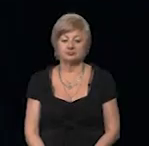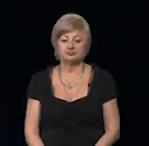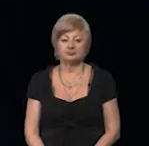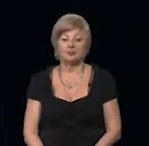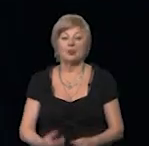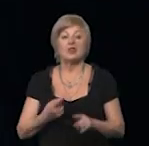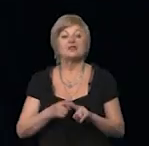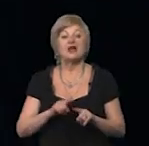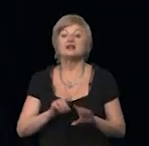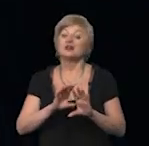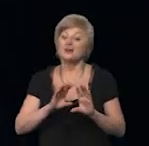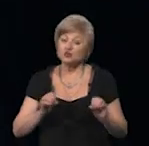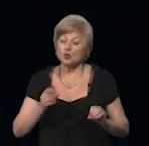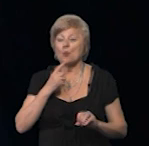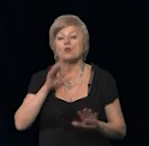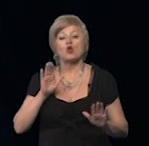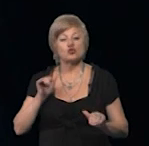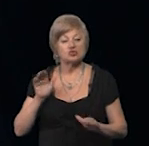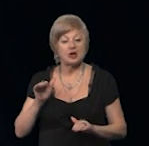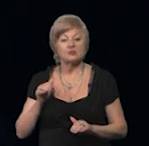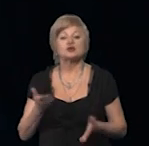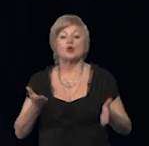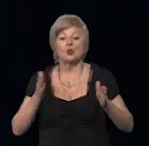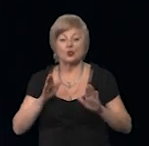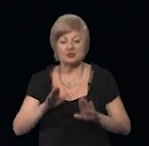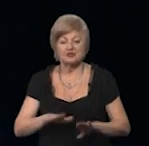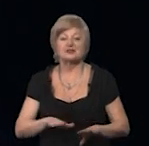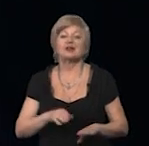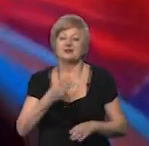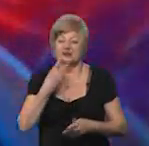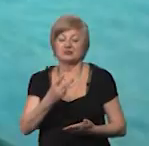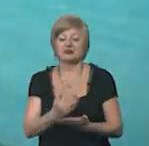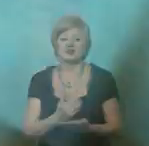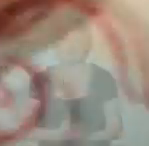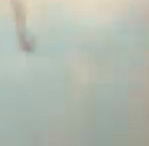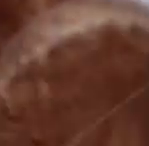На цьому все. Я з вами прощаюся. Залишайтесь на хвилях UA Запоріжжя.